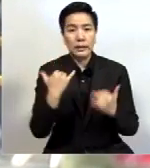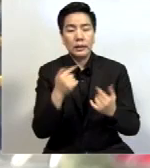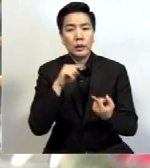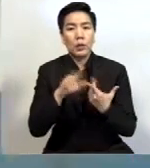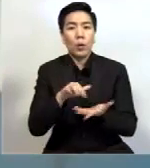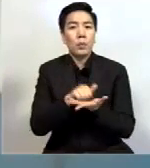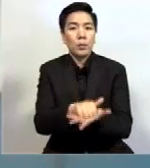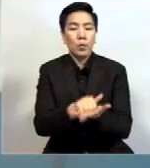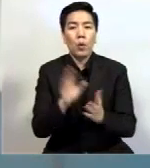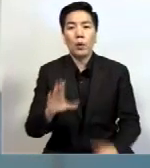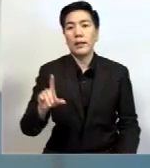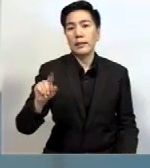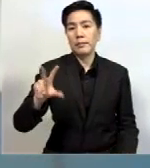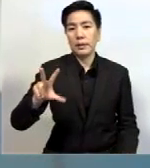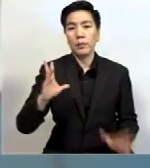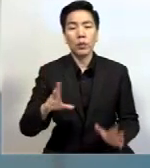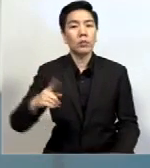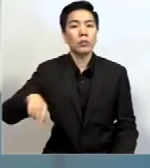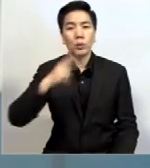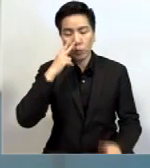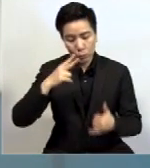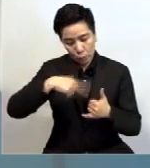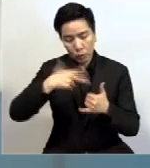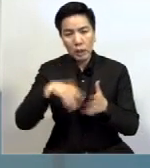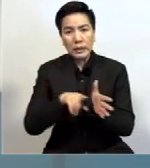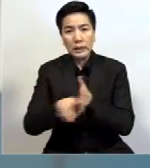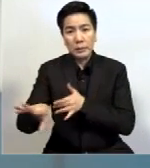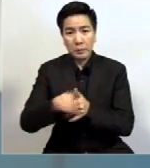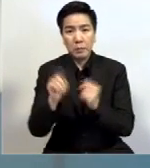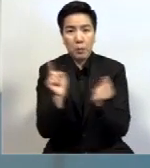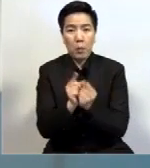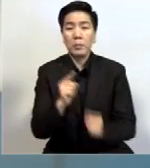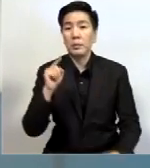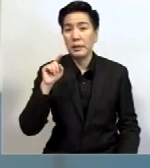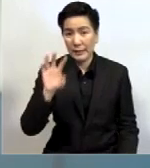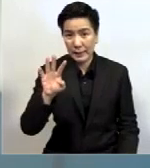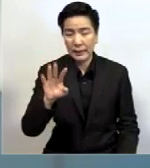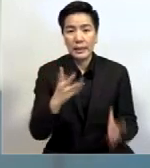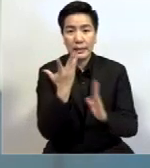นลูกเรืออีก23คนก็มีการตรวจแล้วว่าติดเชื้อ4คนเ